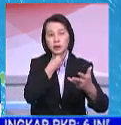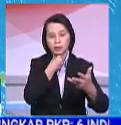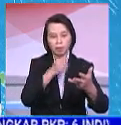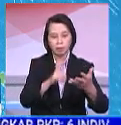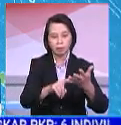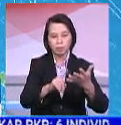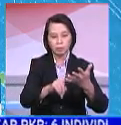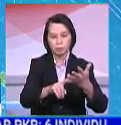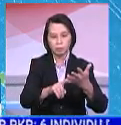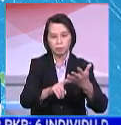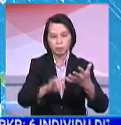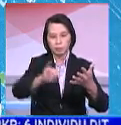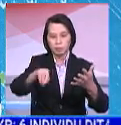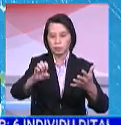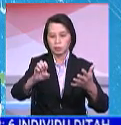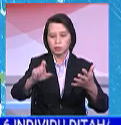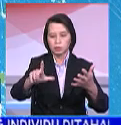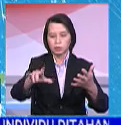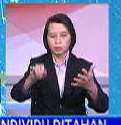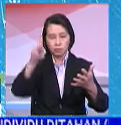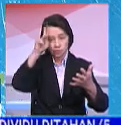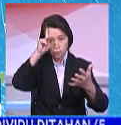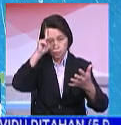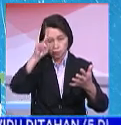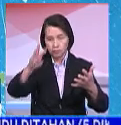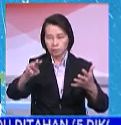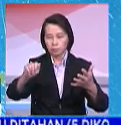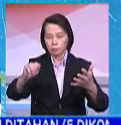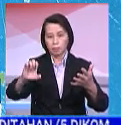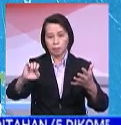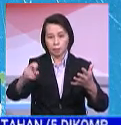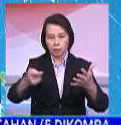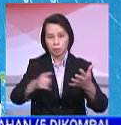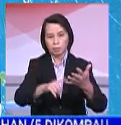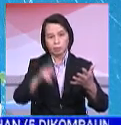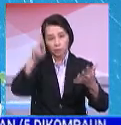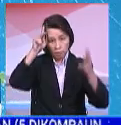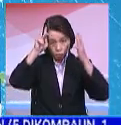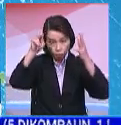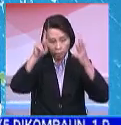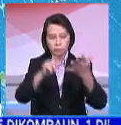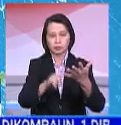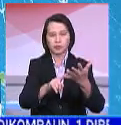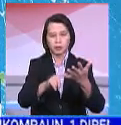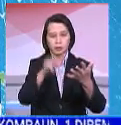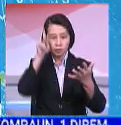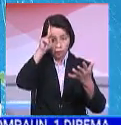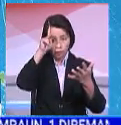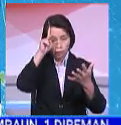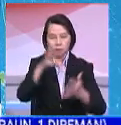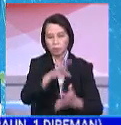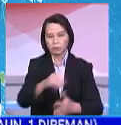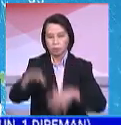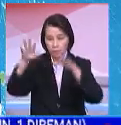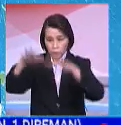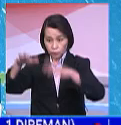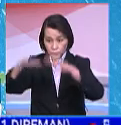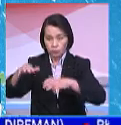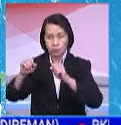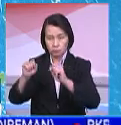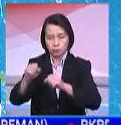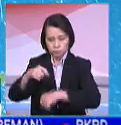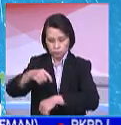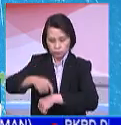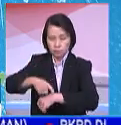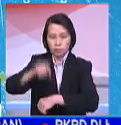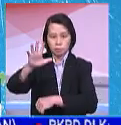termasuklah di jajahan Jeli, Tanah Merah, Machang dan juga Kuala Kerai. Dan juga keadaan hujan juga boleh terbentuk sekitar